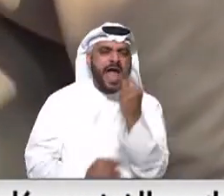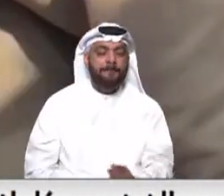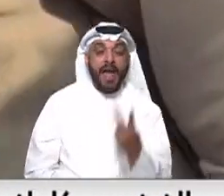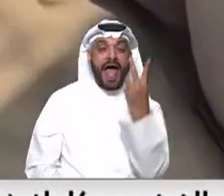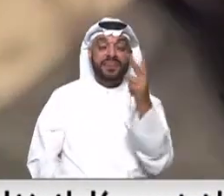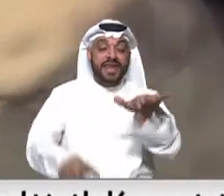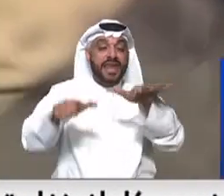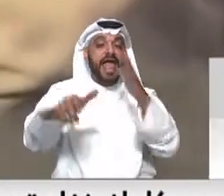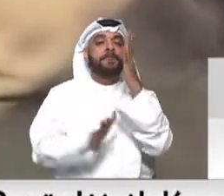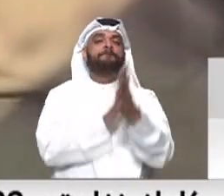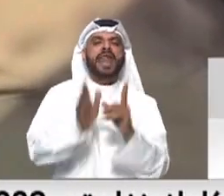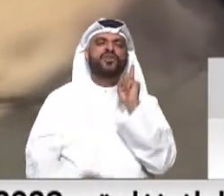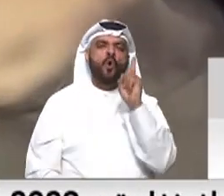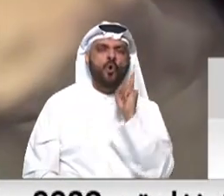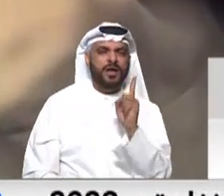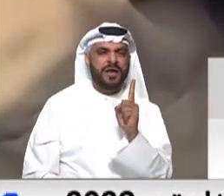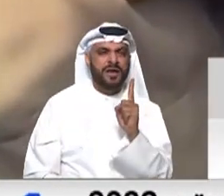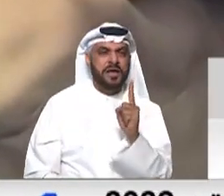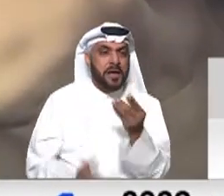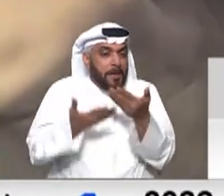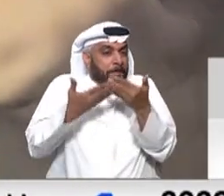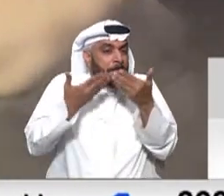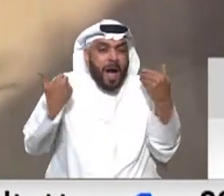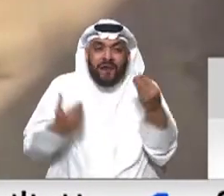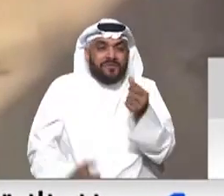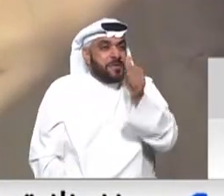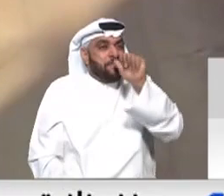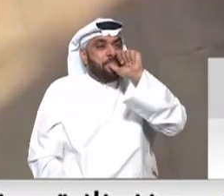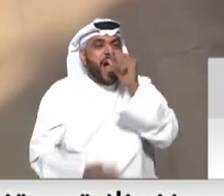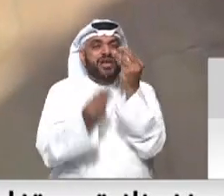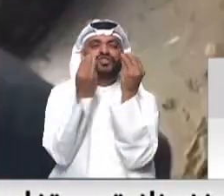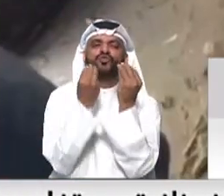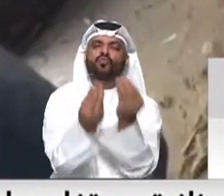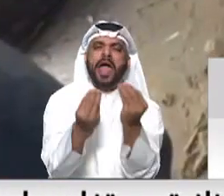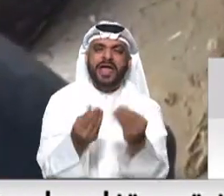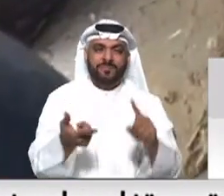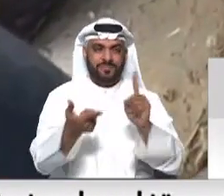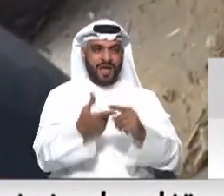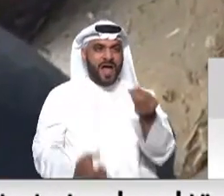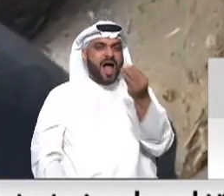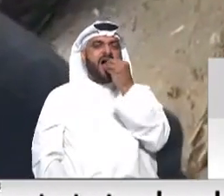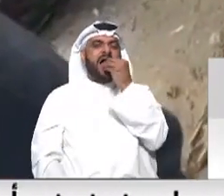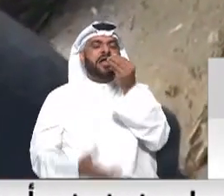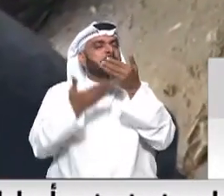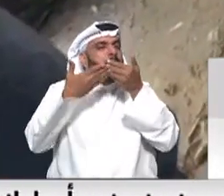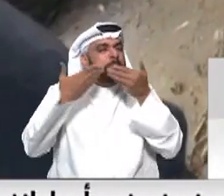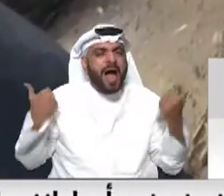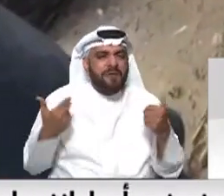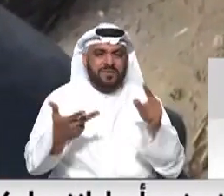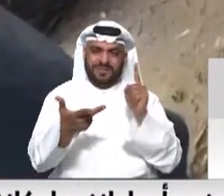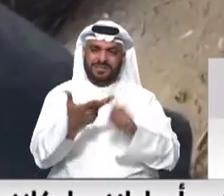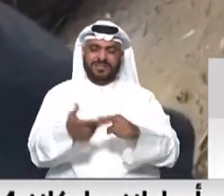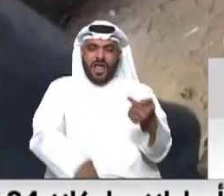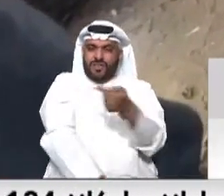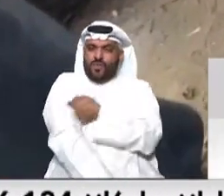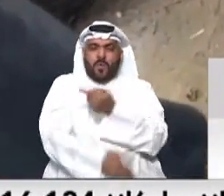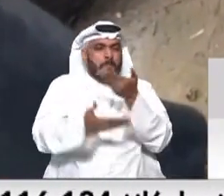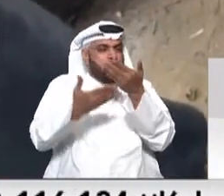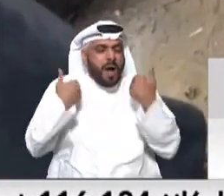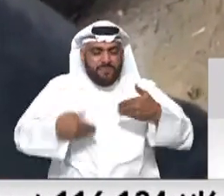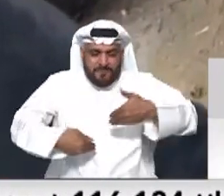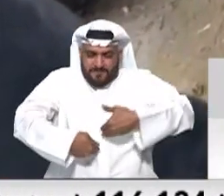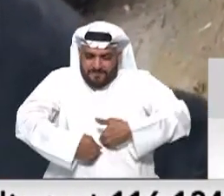يوميه في سبيل تامين لقمه خبز او شربه ماء مفقوده وسط سياسه تجويع